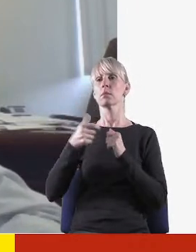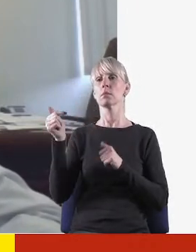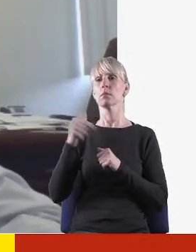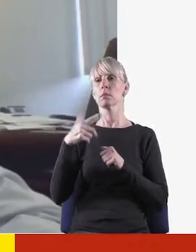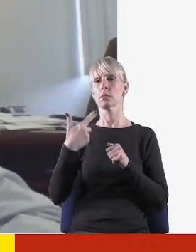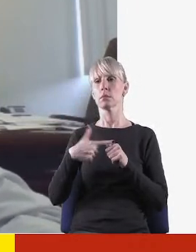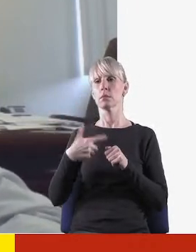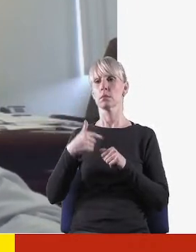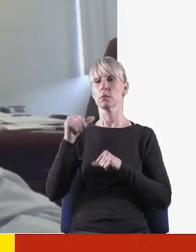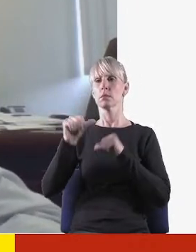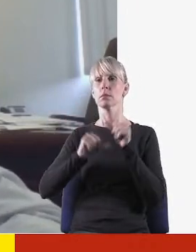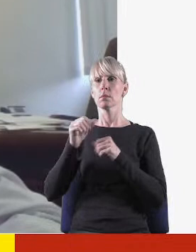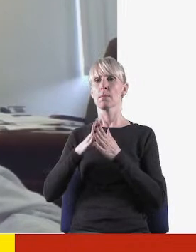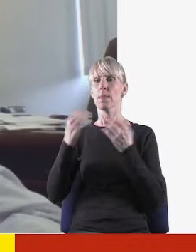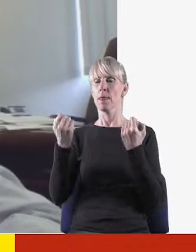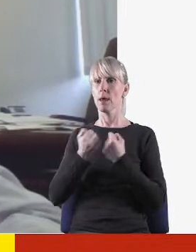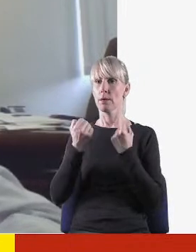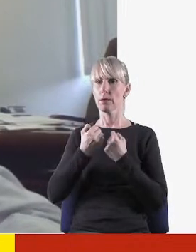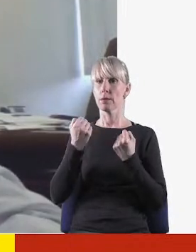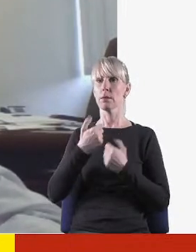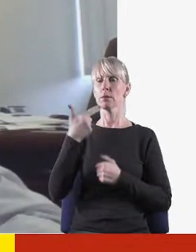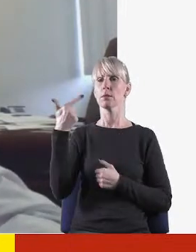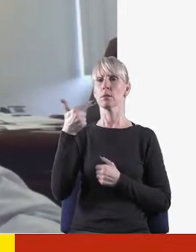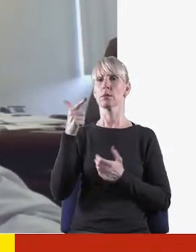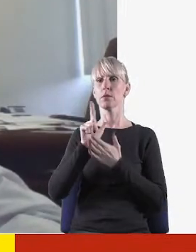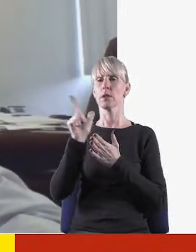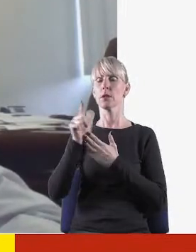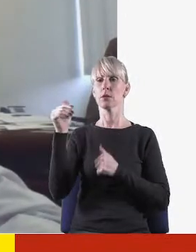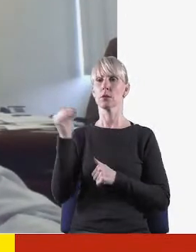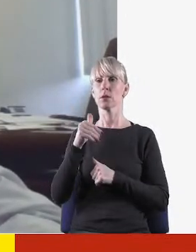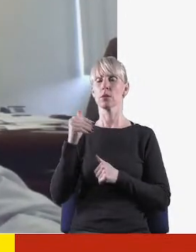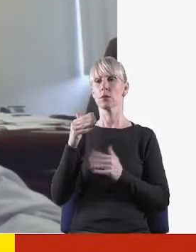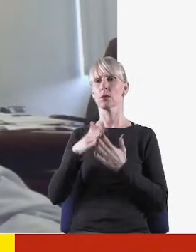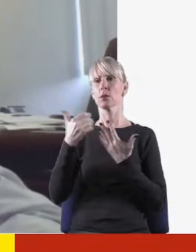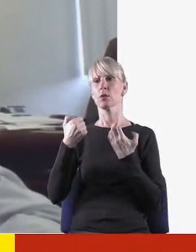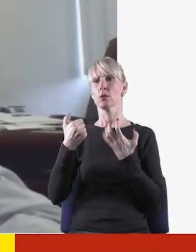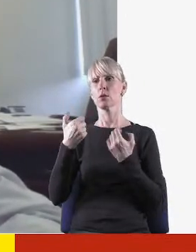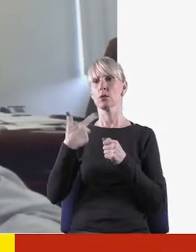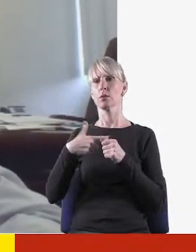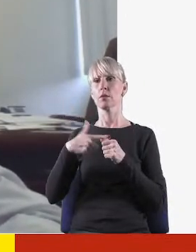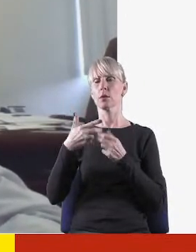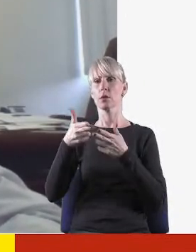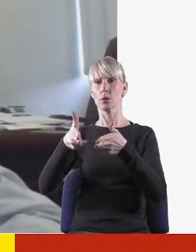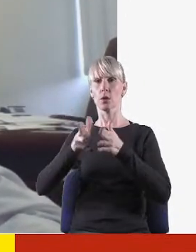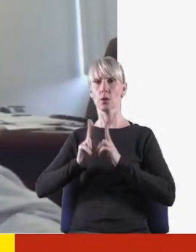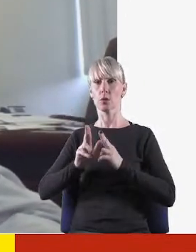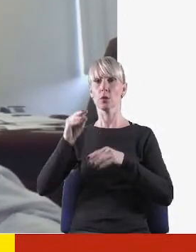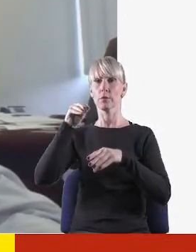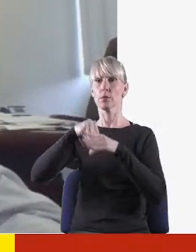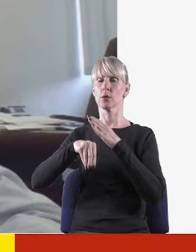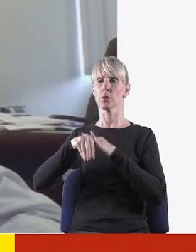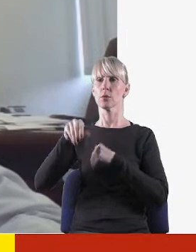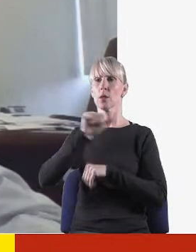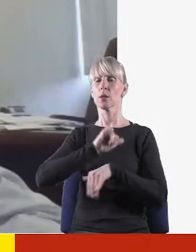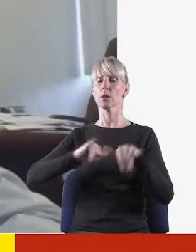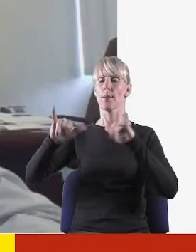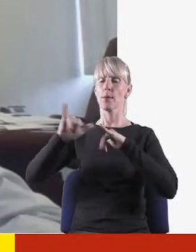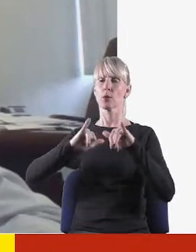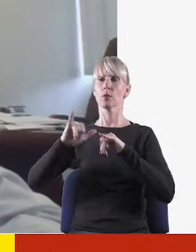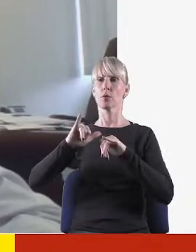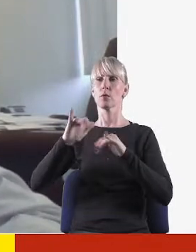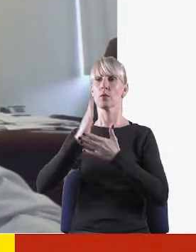funkcjonowało 12 620 łóżek, z czego samorząd województwa